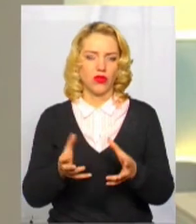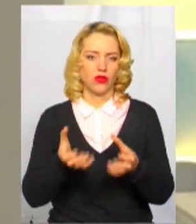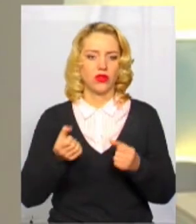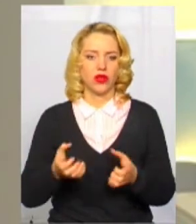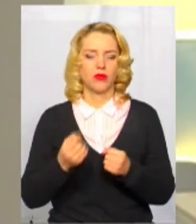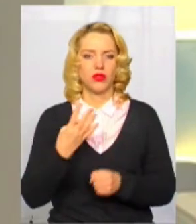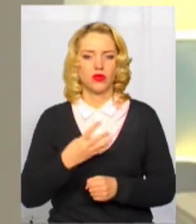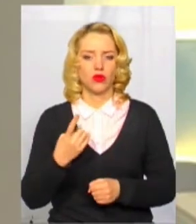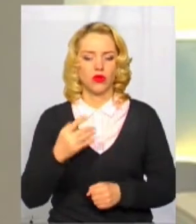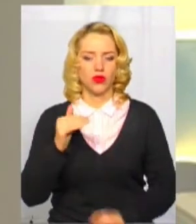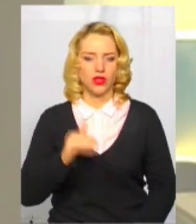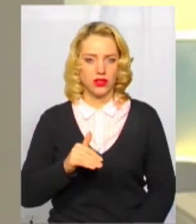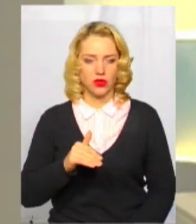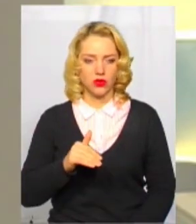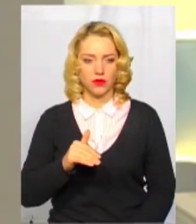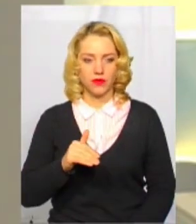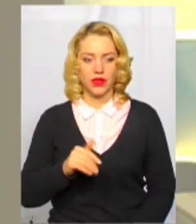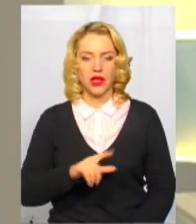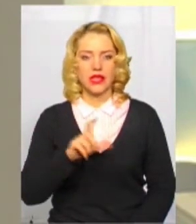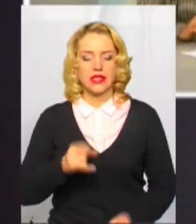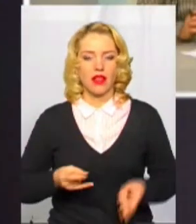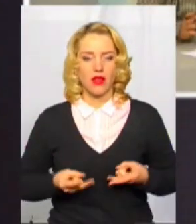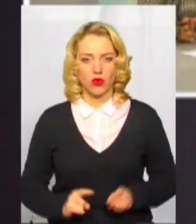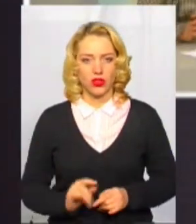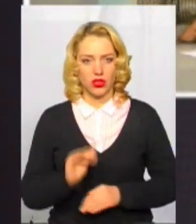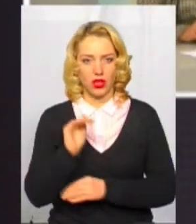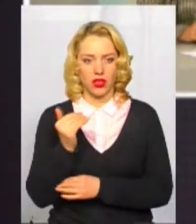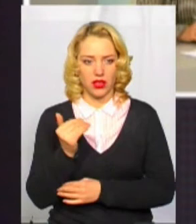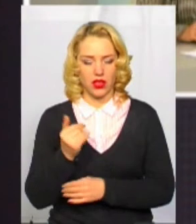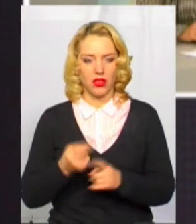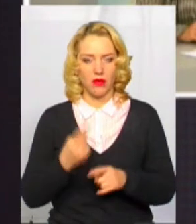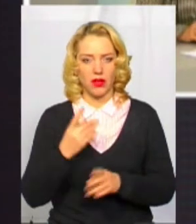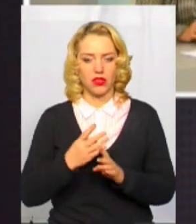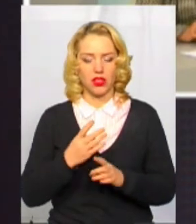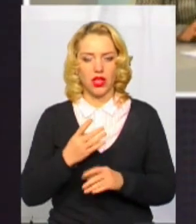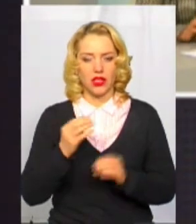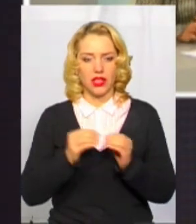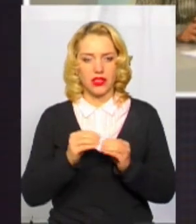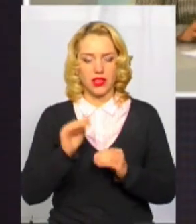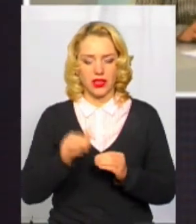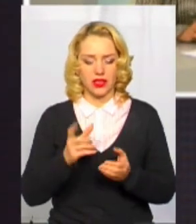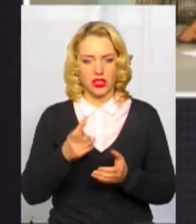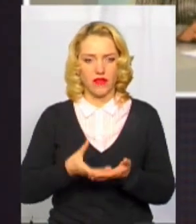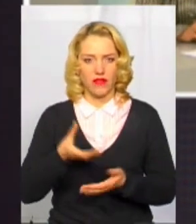отримати 41 тисячу за народження дитини, першочергова виплата 10 тисяч, і